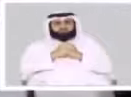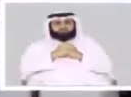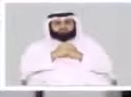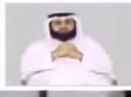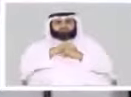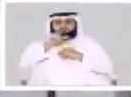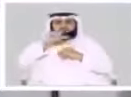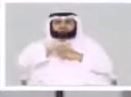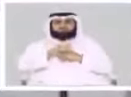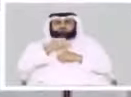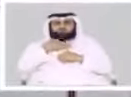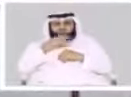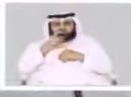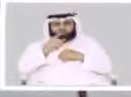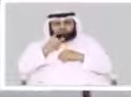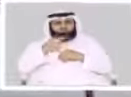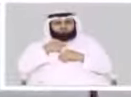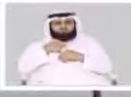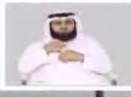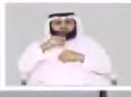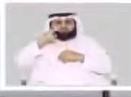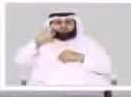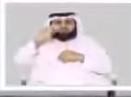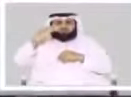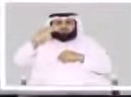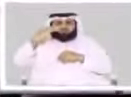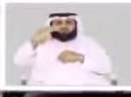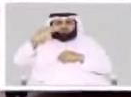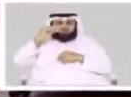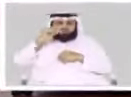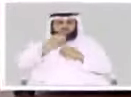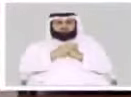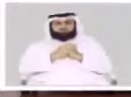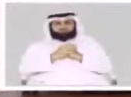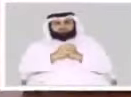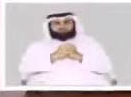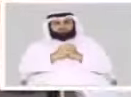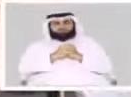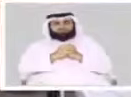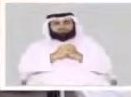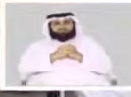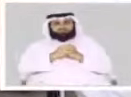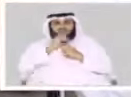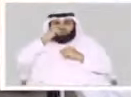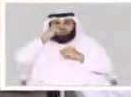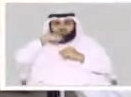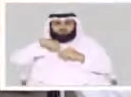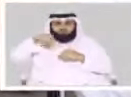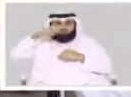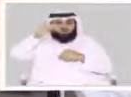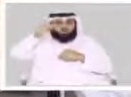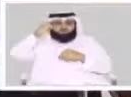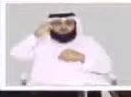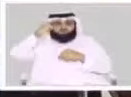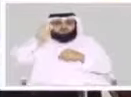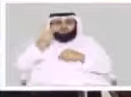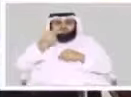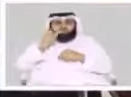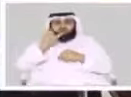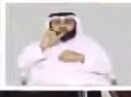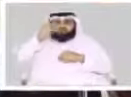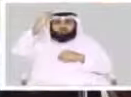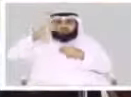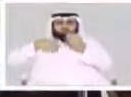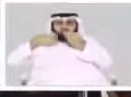كنود وهو جحد. صدقت. وهو سوء في الخلق. نعم. اذكروا نعمة الله عليكم، فإذا